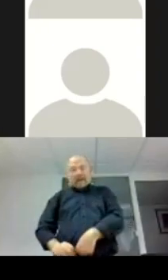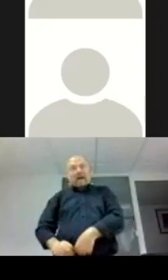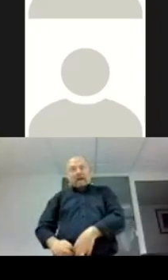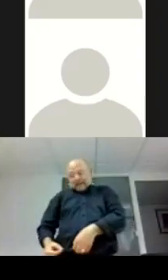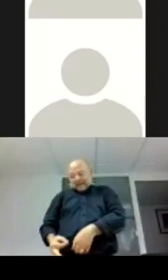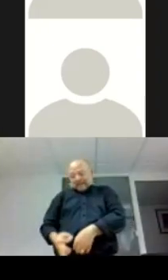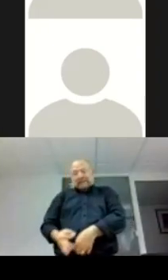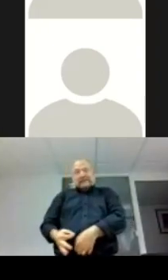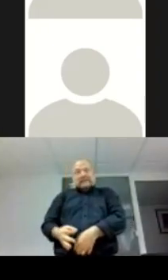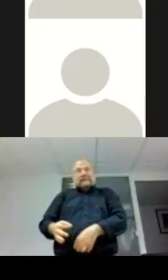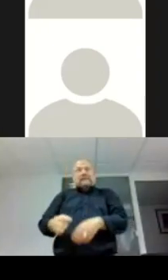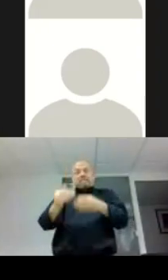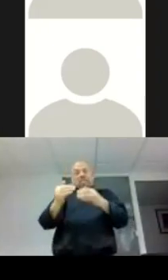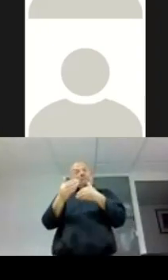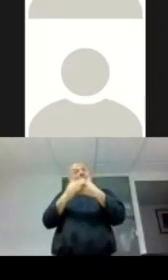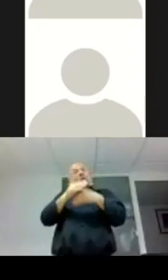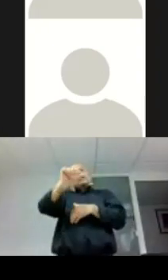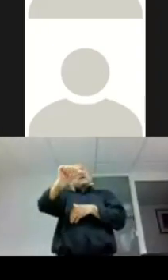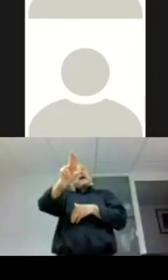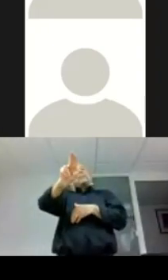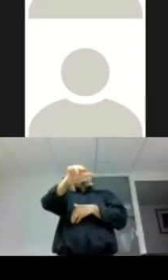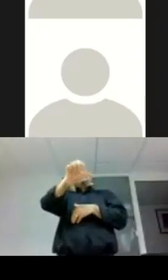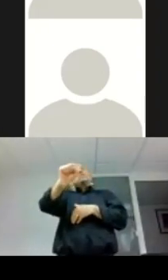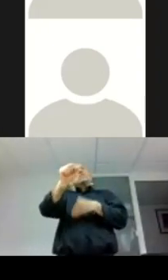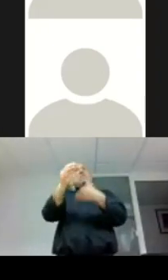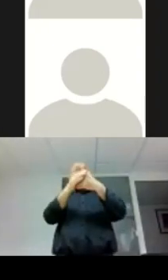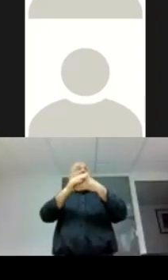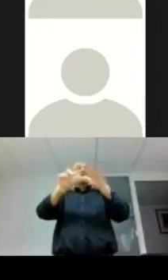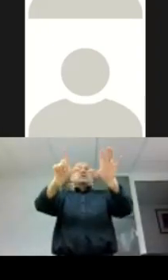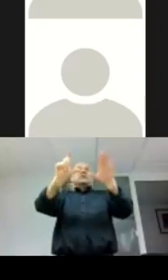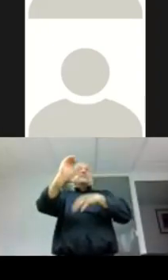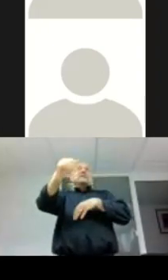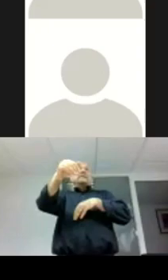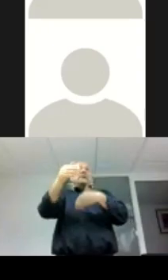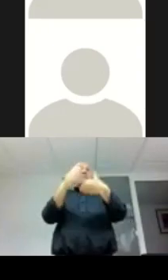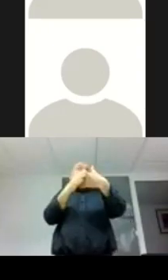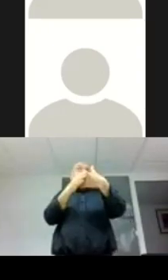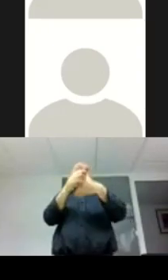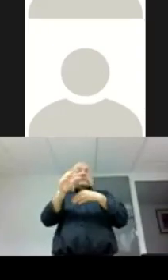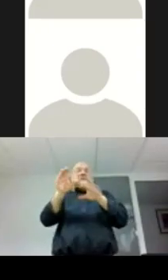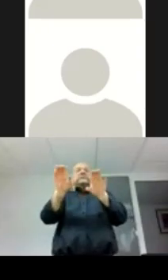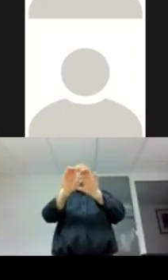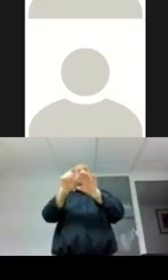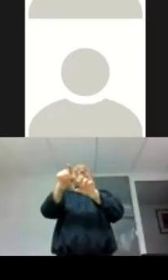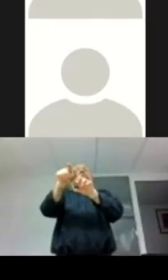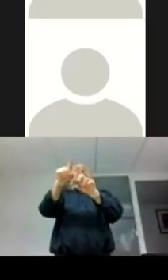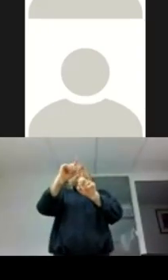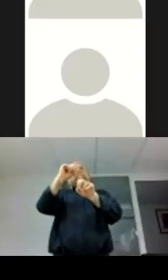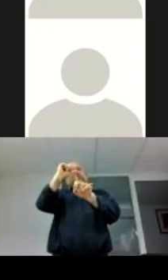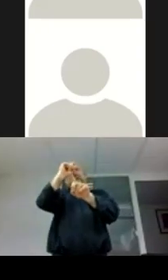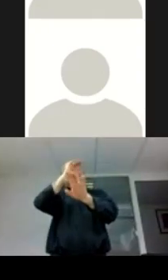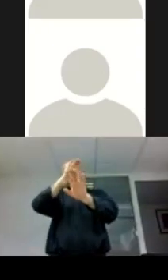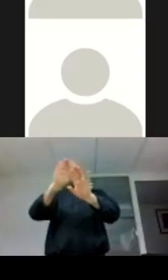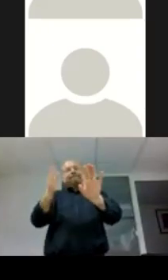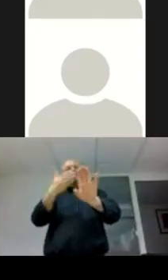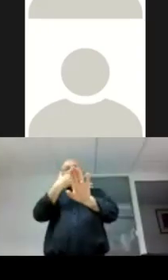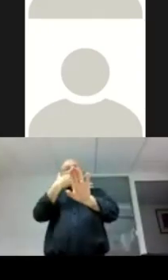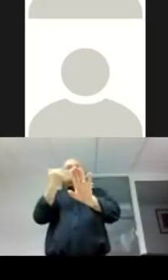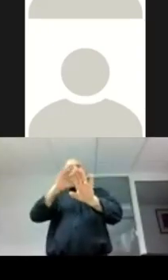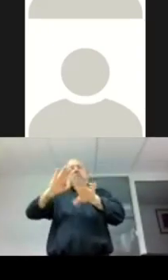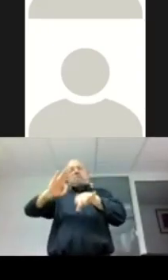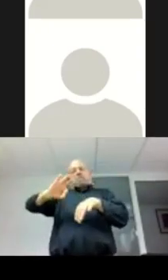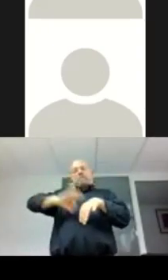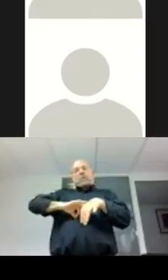côlon et le rectum. Si cette couture elle est relativement basse, c'est-à-dire à moins de 7 cm de l'anus, on